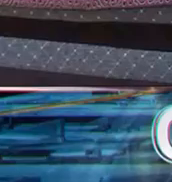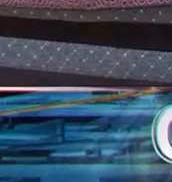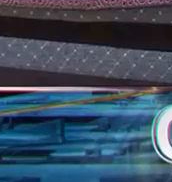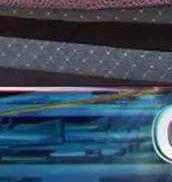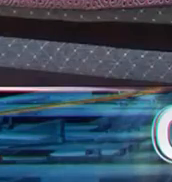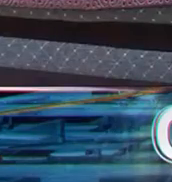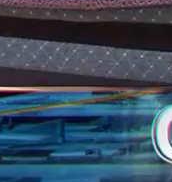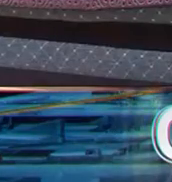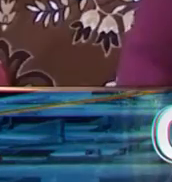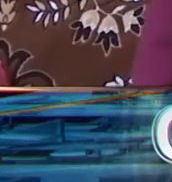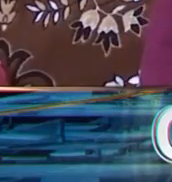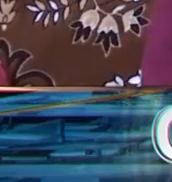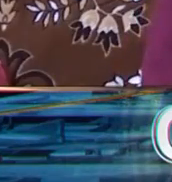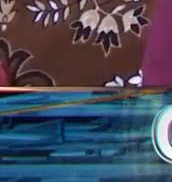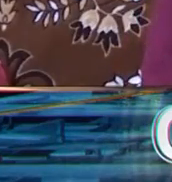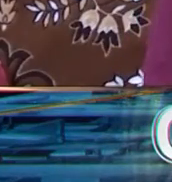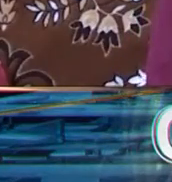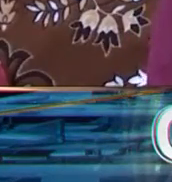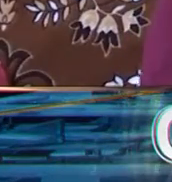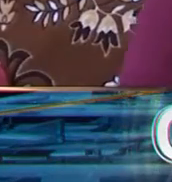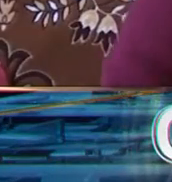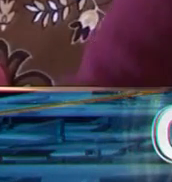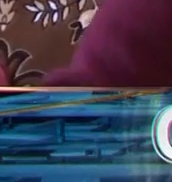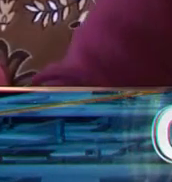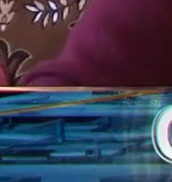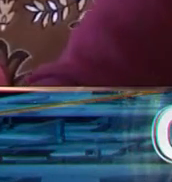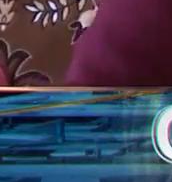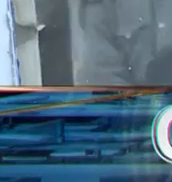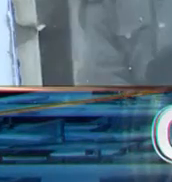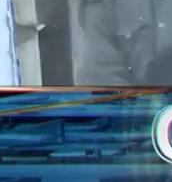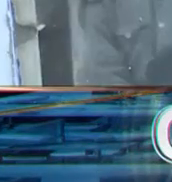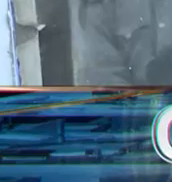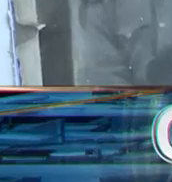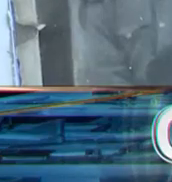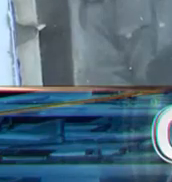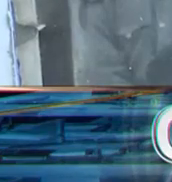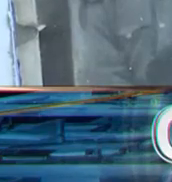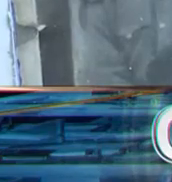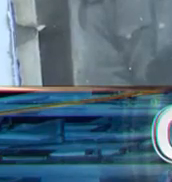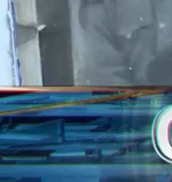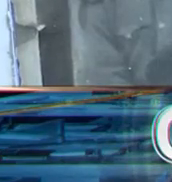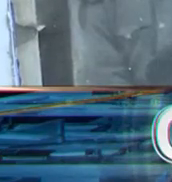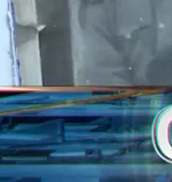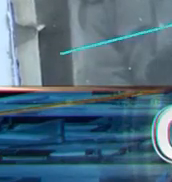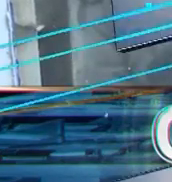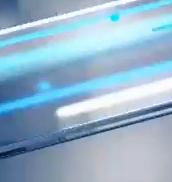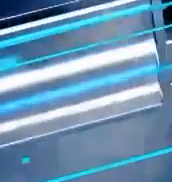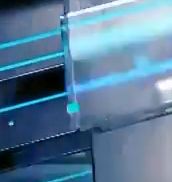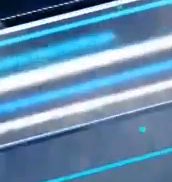Их подвиг неоценим. По 1 миллиону тенге получат ветераны Великой Отечественной войны к 75-летию Победы.